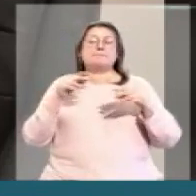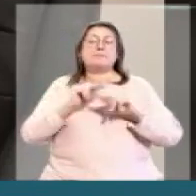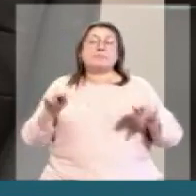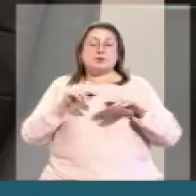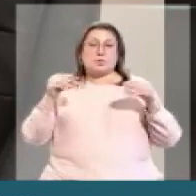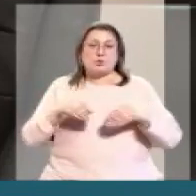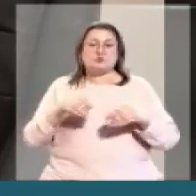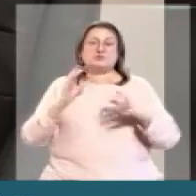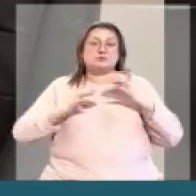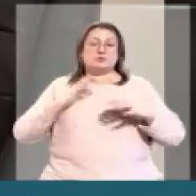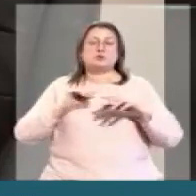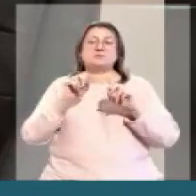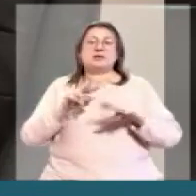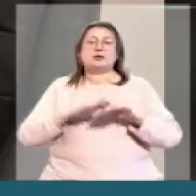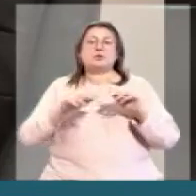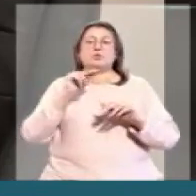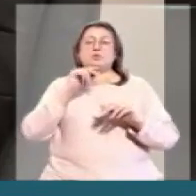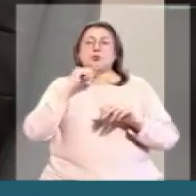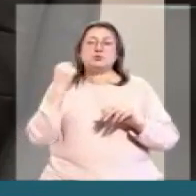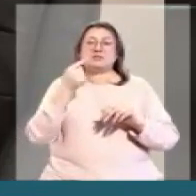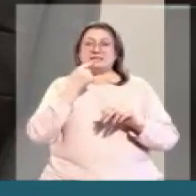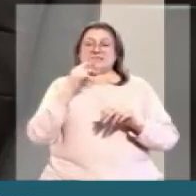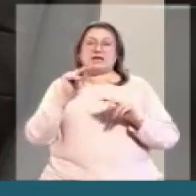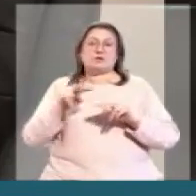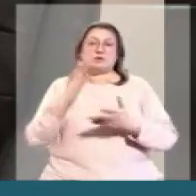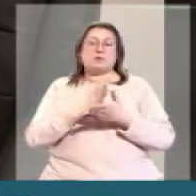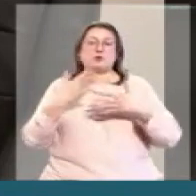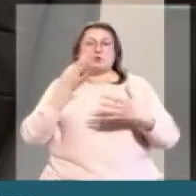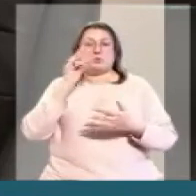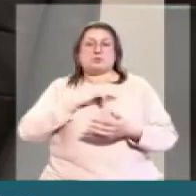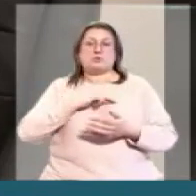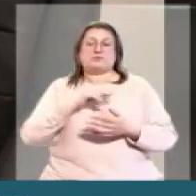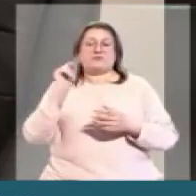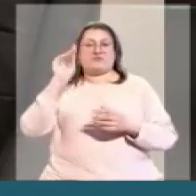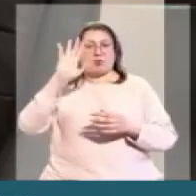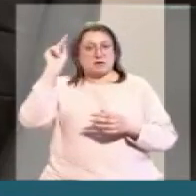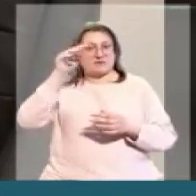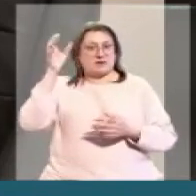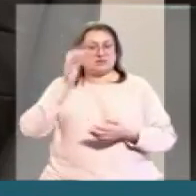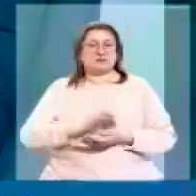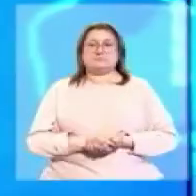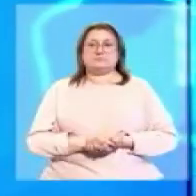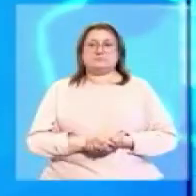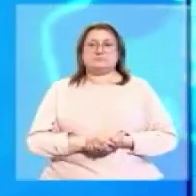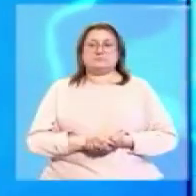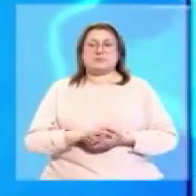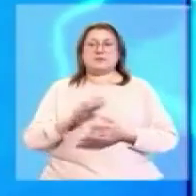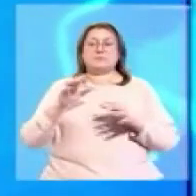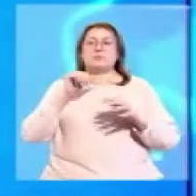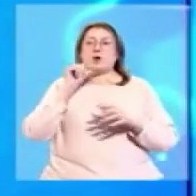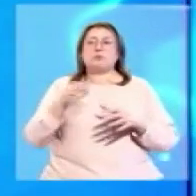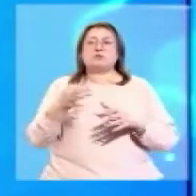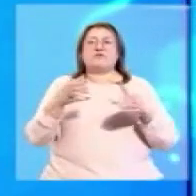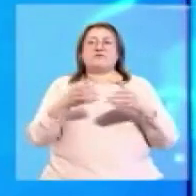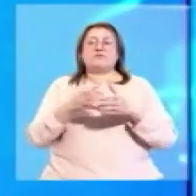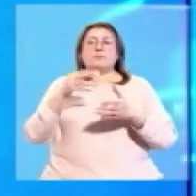по специальности учитель русского языка и литературы. Имеет большой опыт работы в сфере образования. В Костанайском областном